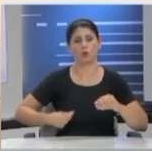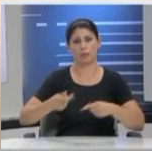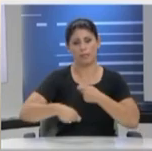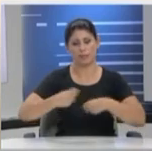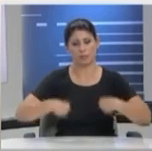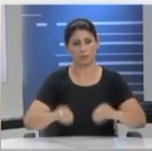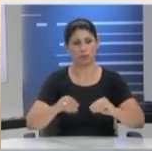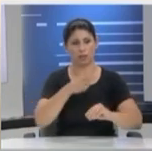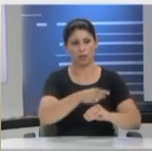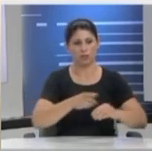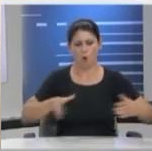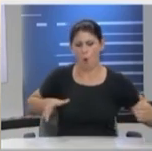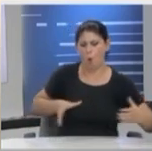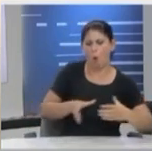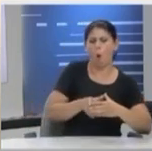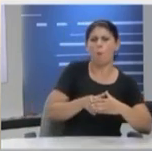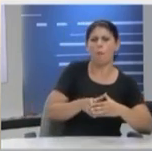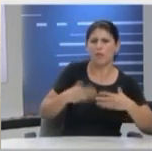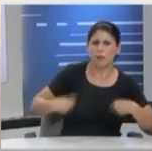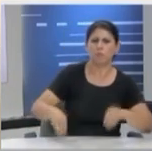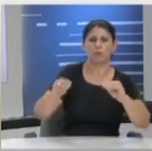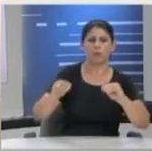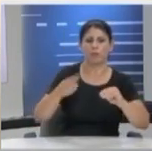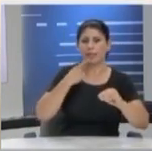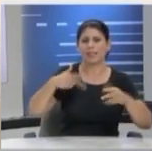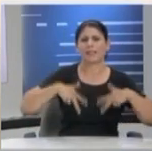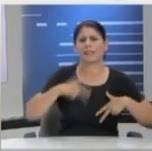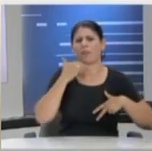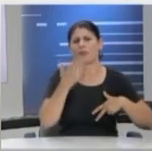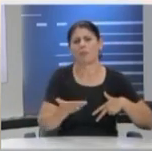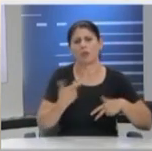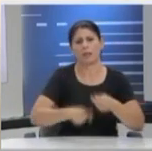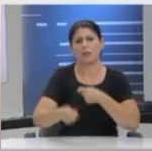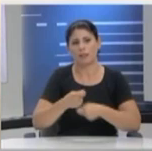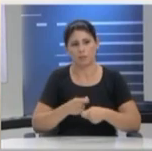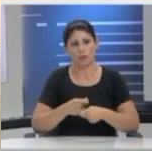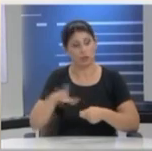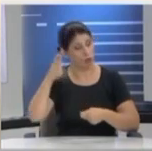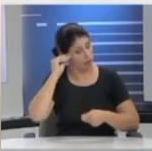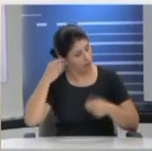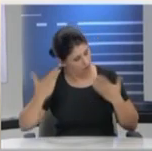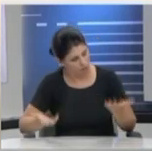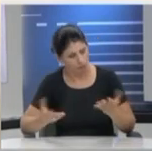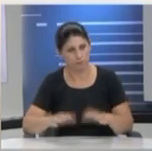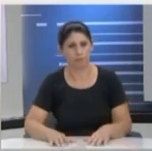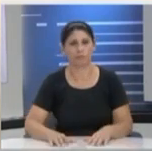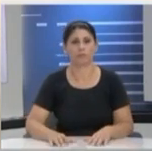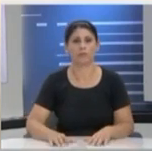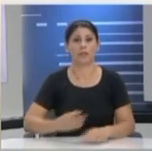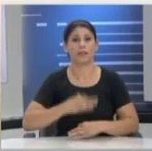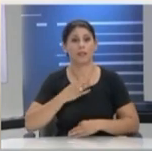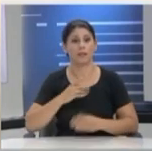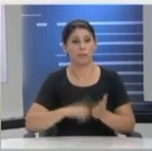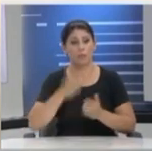για αποκρατικοποίηση. Εσείς το παδί όλοι των αποκρατικοποιήσεων. Λέτε ότι το κράτος δεν μπορεί να είναι επιχειρηματίας. Το αντιλαμβάνομαι.